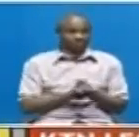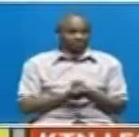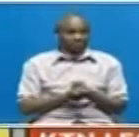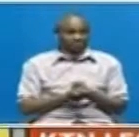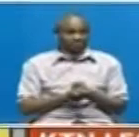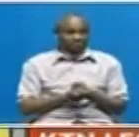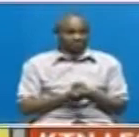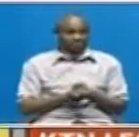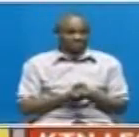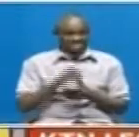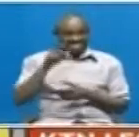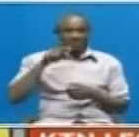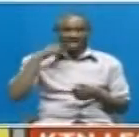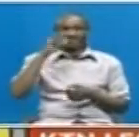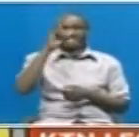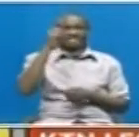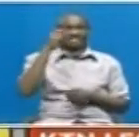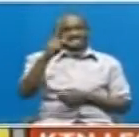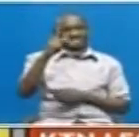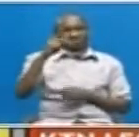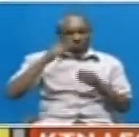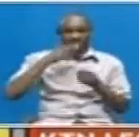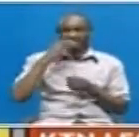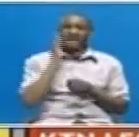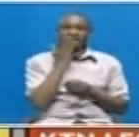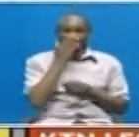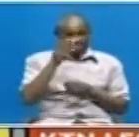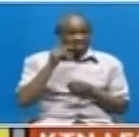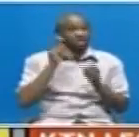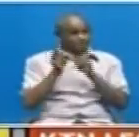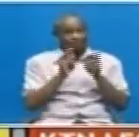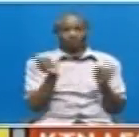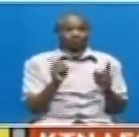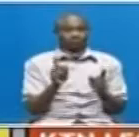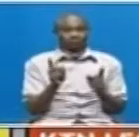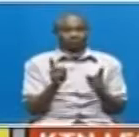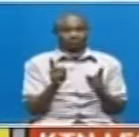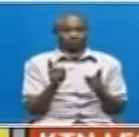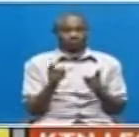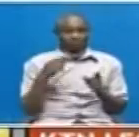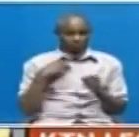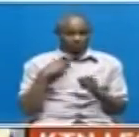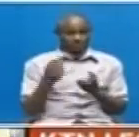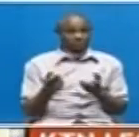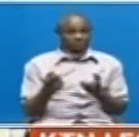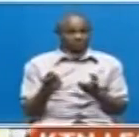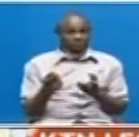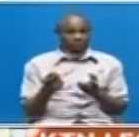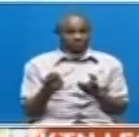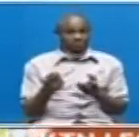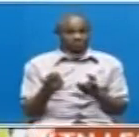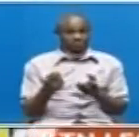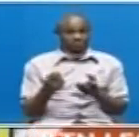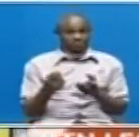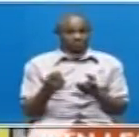hiyo kitu inki yake, tuseme inki, hiyo inki yake si inki ya kawaida. Alafu tunatoanga charcoal,